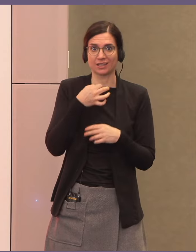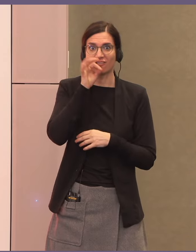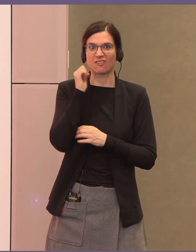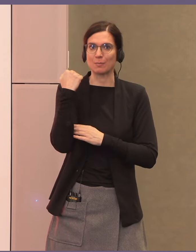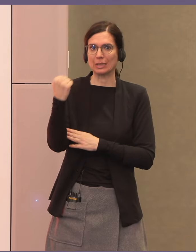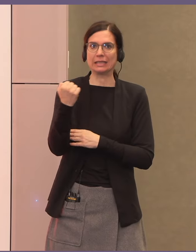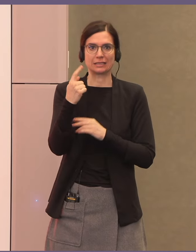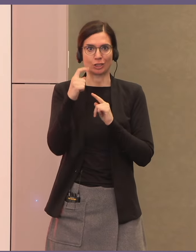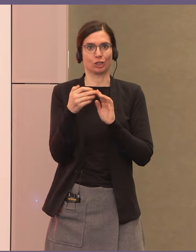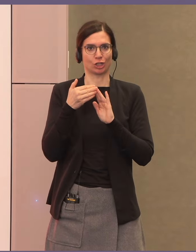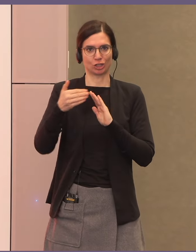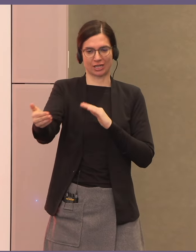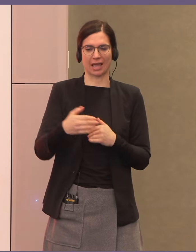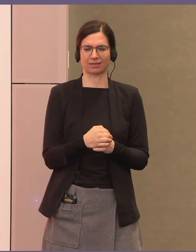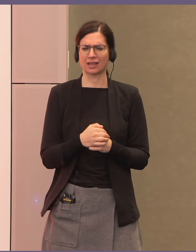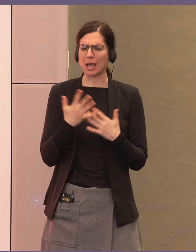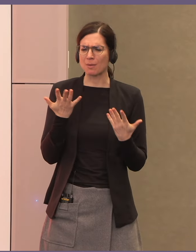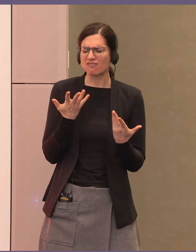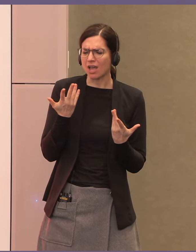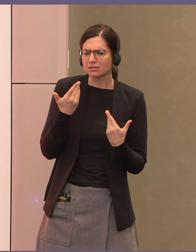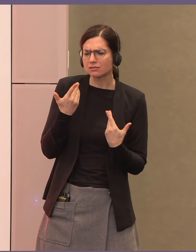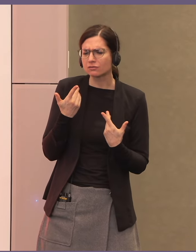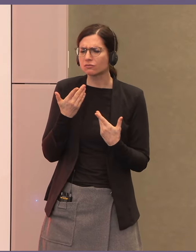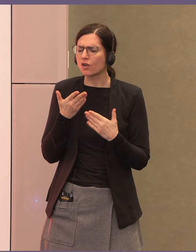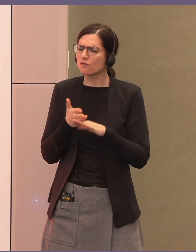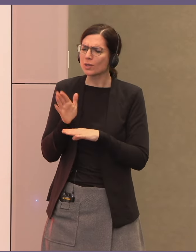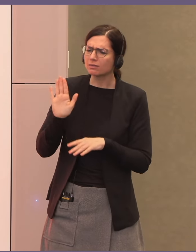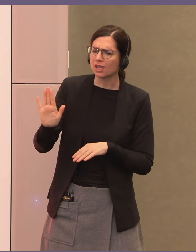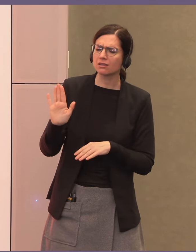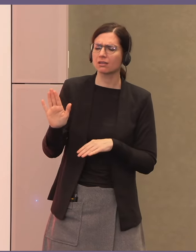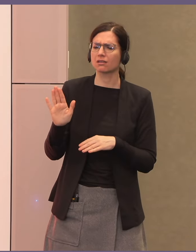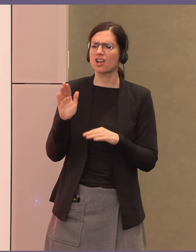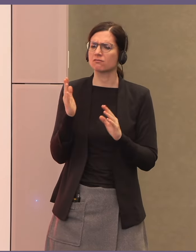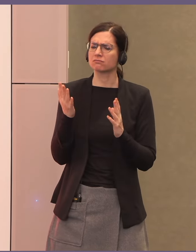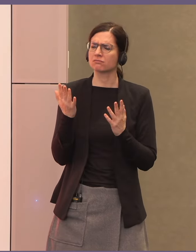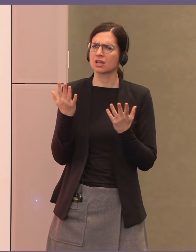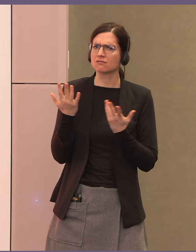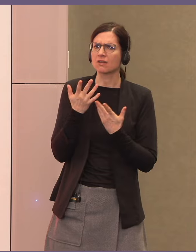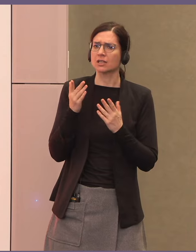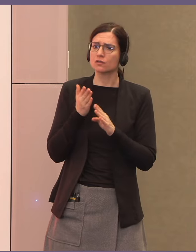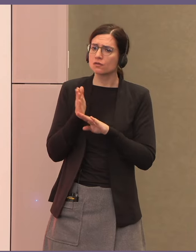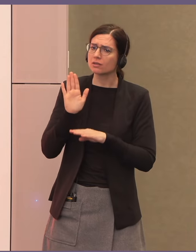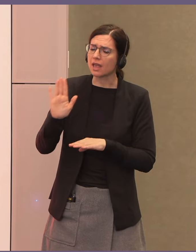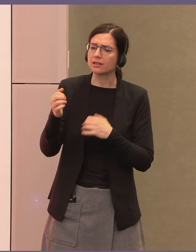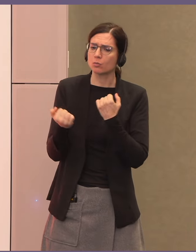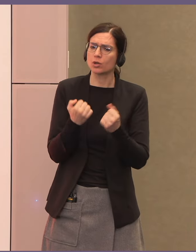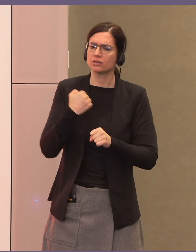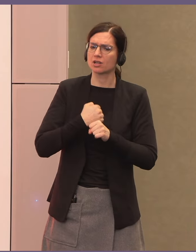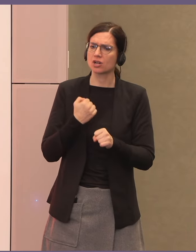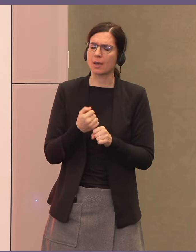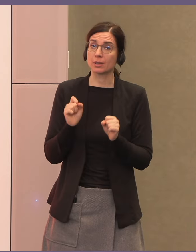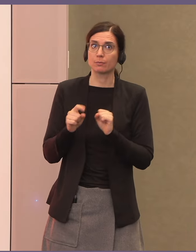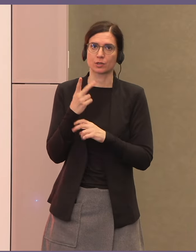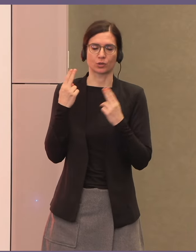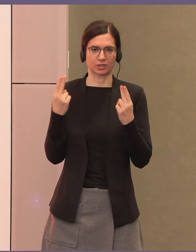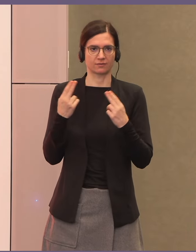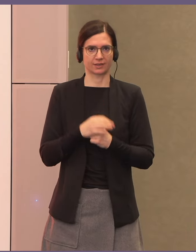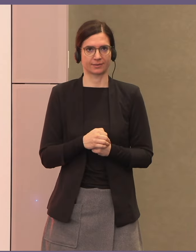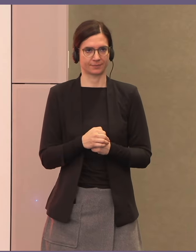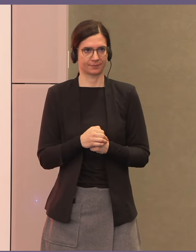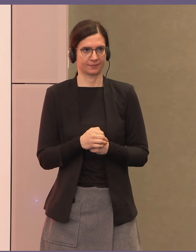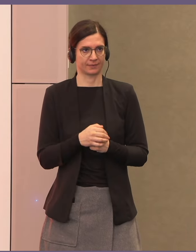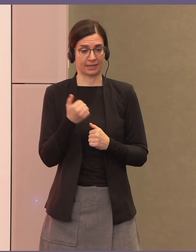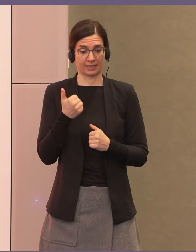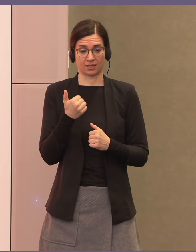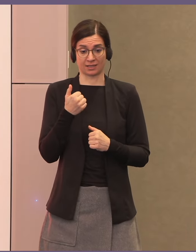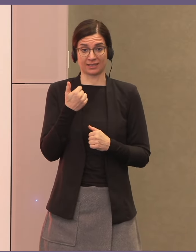Aber was genau meinst du damit oder welchen Appell hat das für deine eigene politische Arbeit? Das Jahr der